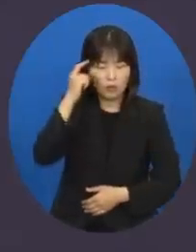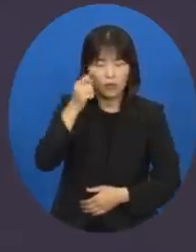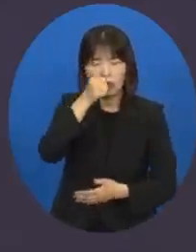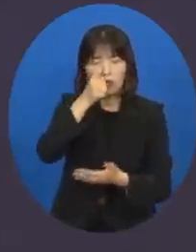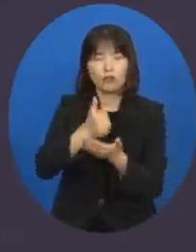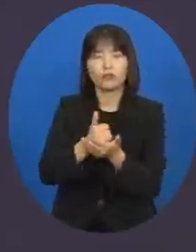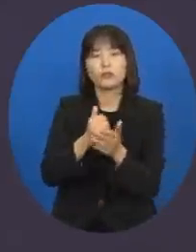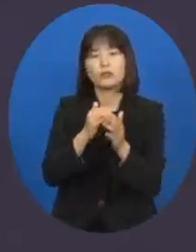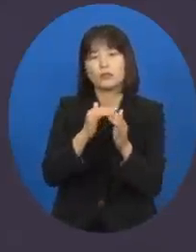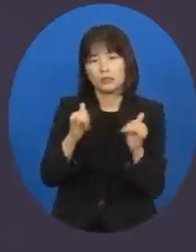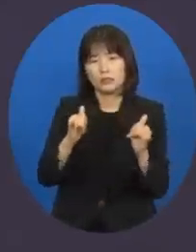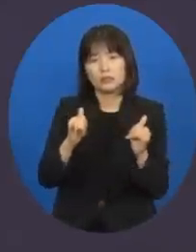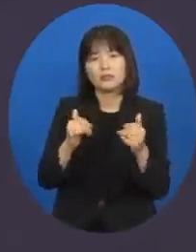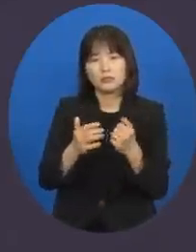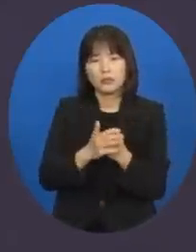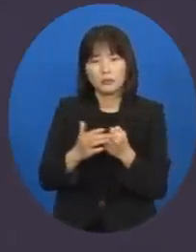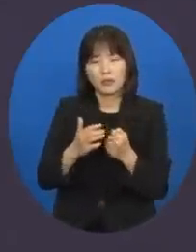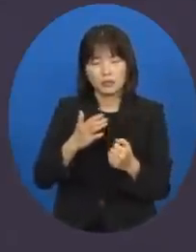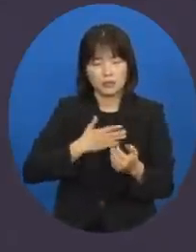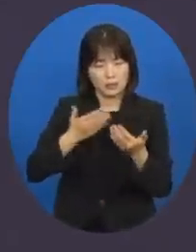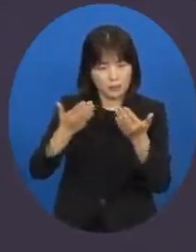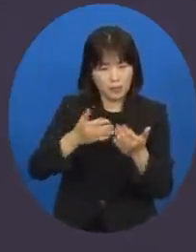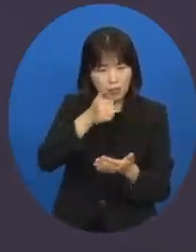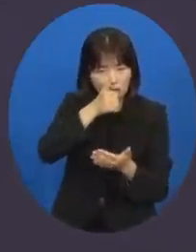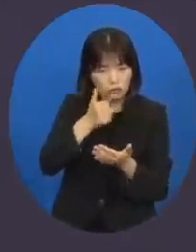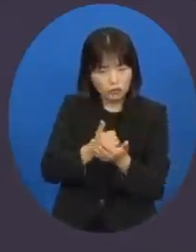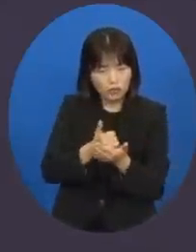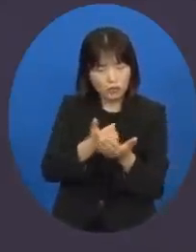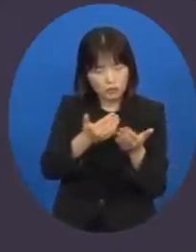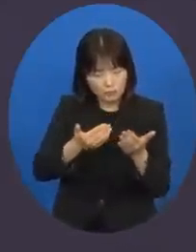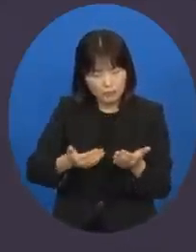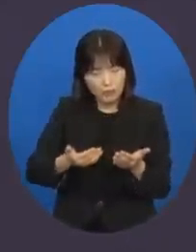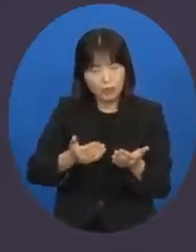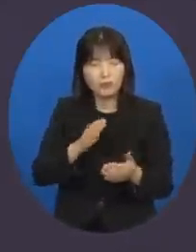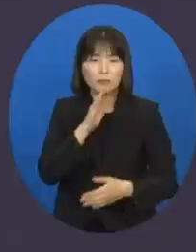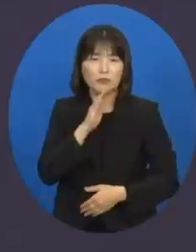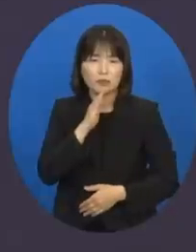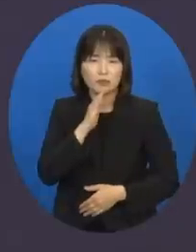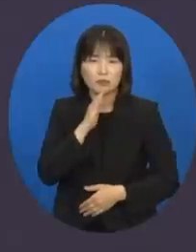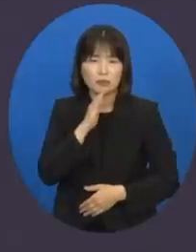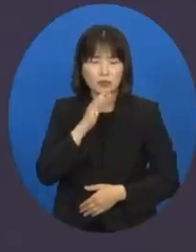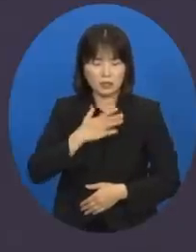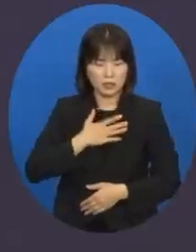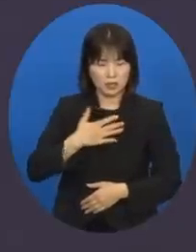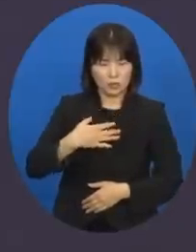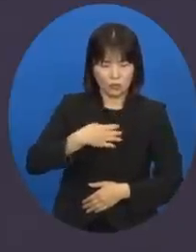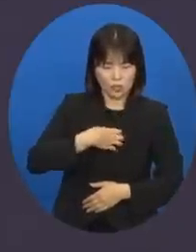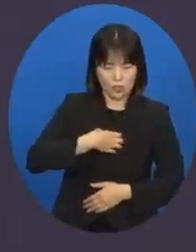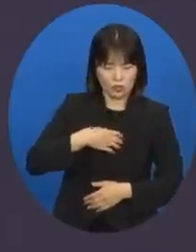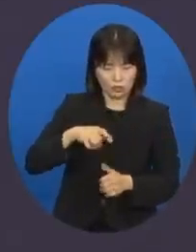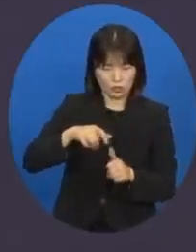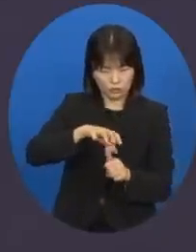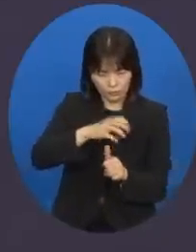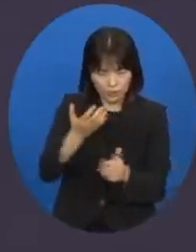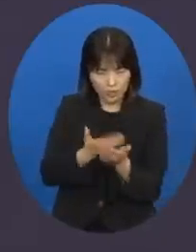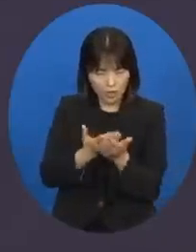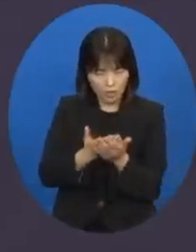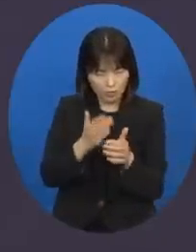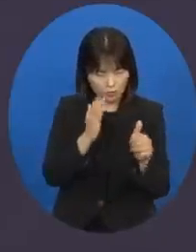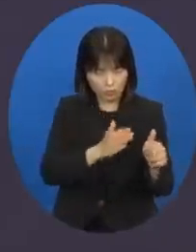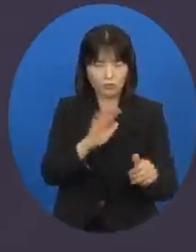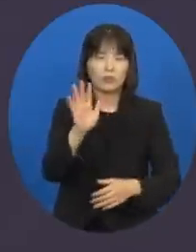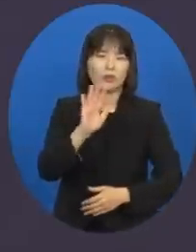그렇습니다. 저는 마땅히 제가 받아야 될 죄를 받는 것입니다. 저는 저의 위기에서 구해달라고 요청하지 않겠습니다. 그저